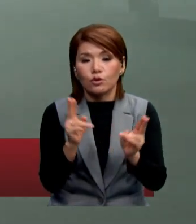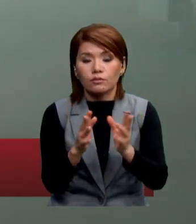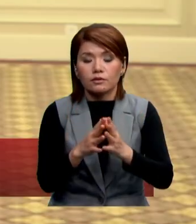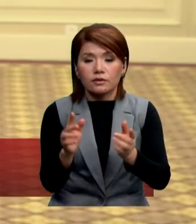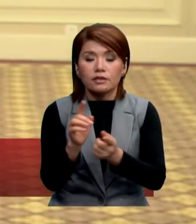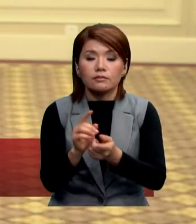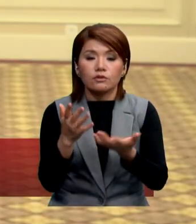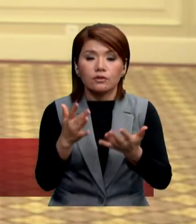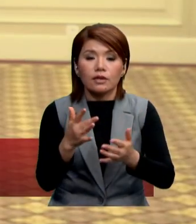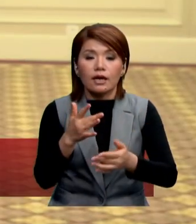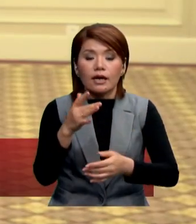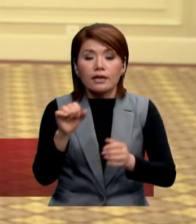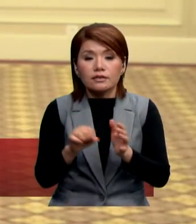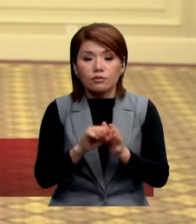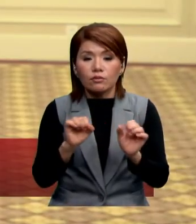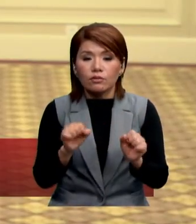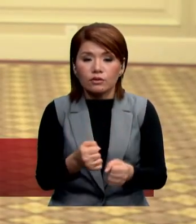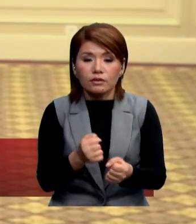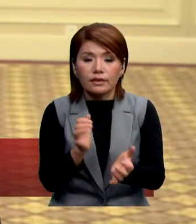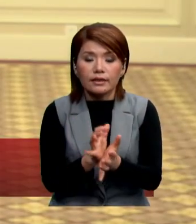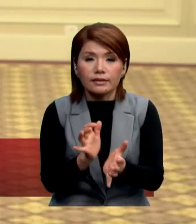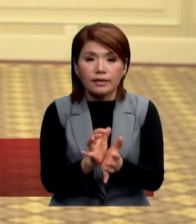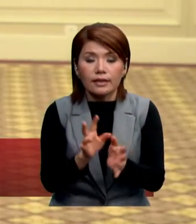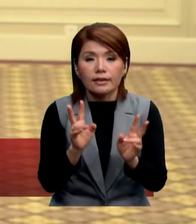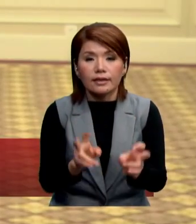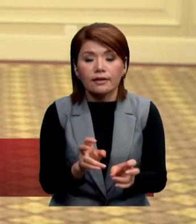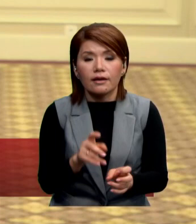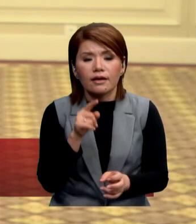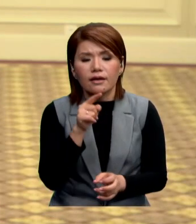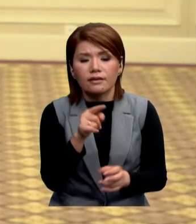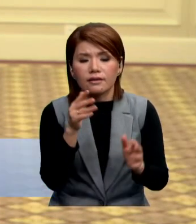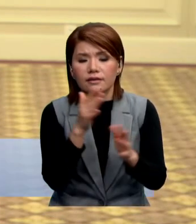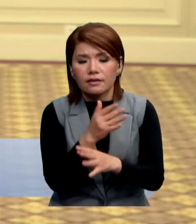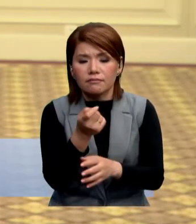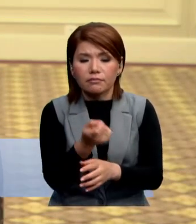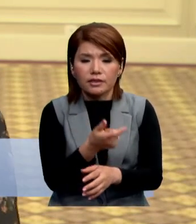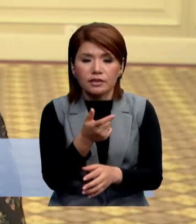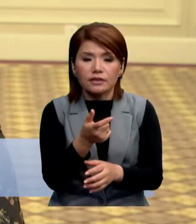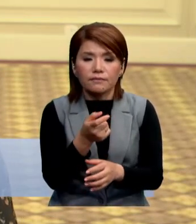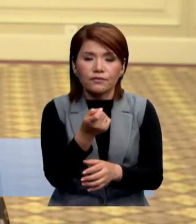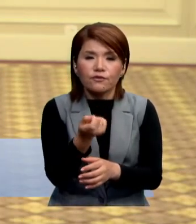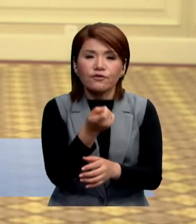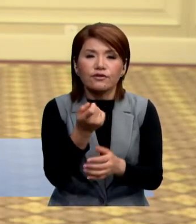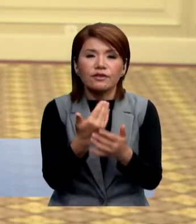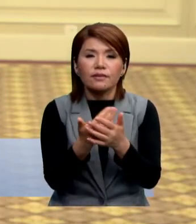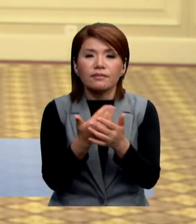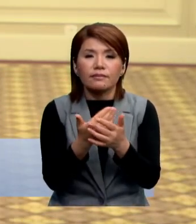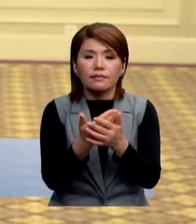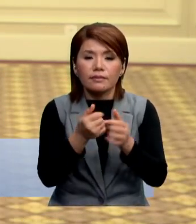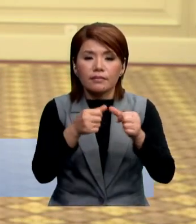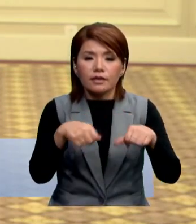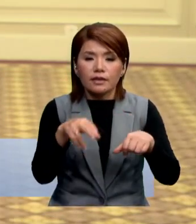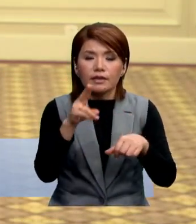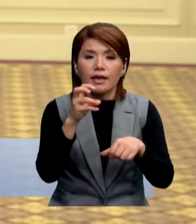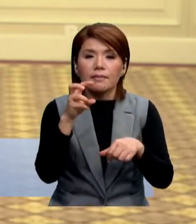еще больше. Наш основной загрязнитель, он называется критериальный. Это мелкодисперсные частицы с